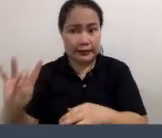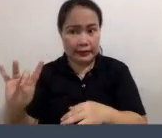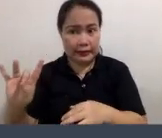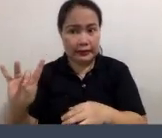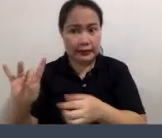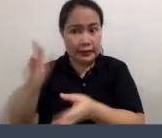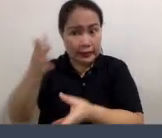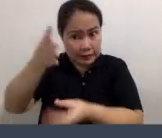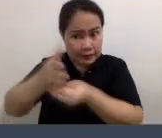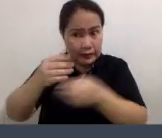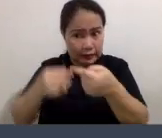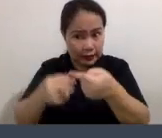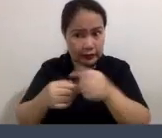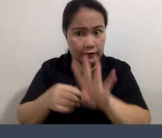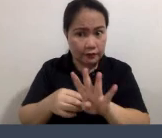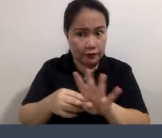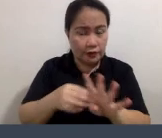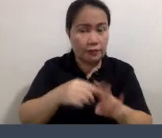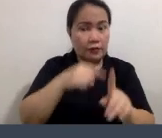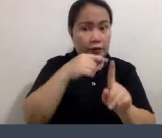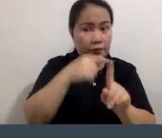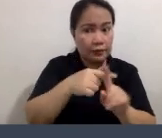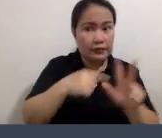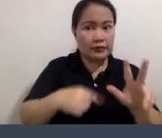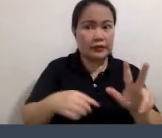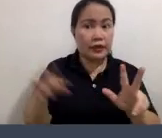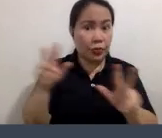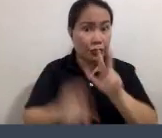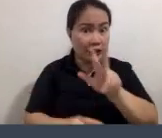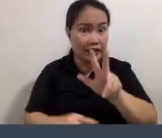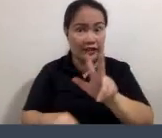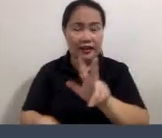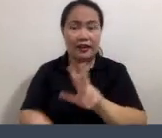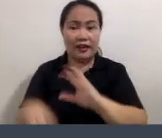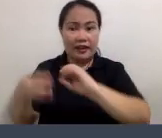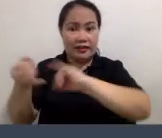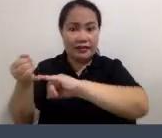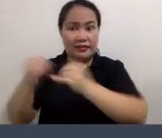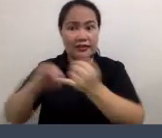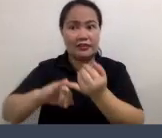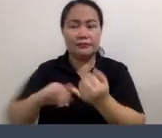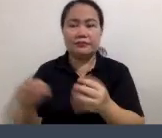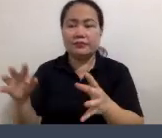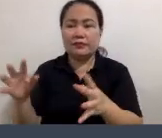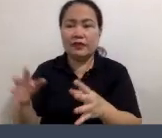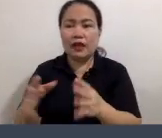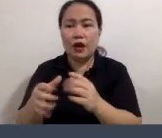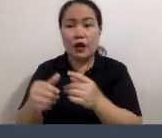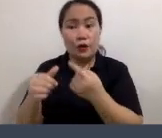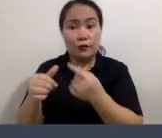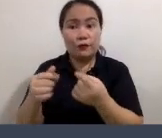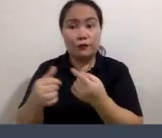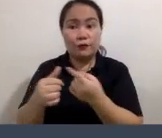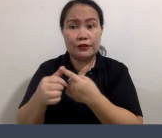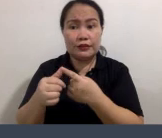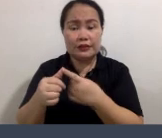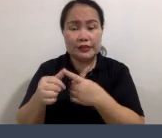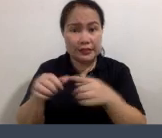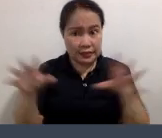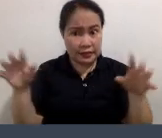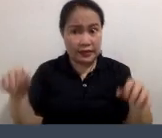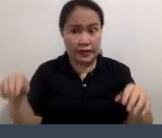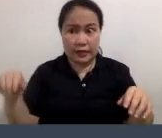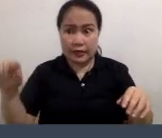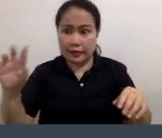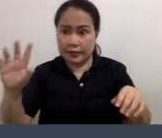plus negative 4 plus negative 3. So, meron na tayong 3 integers dito. So, paano gagawin? Combine nyo muna yung pareho